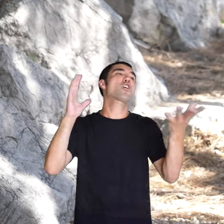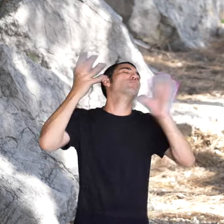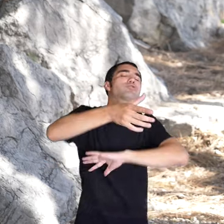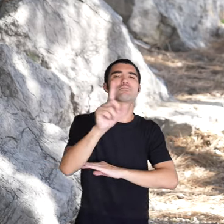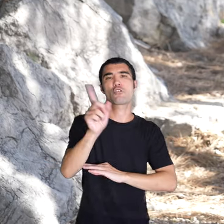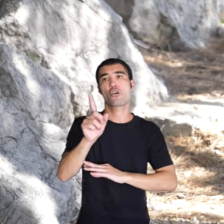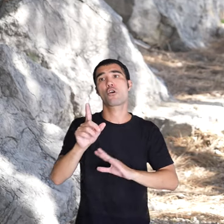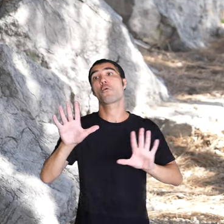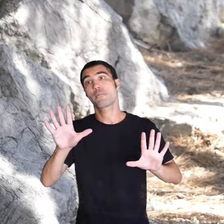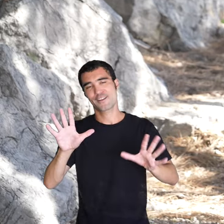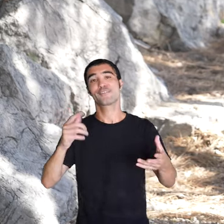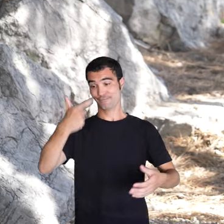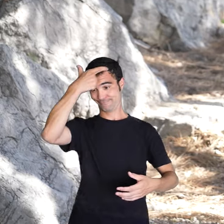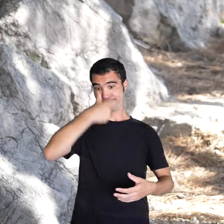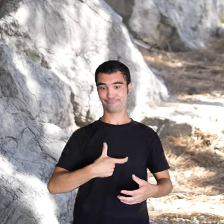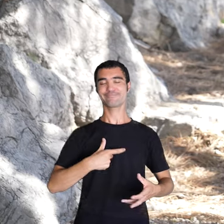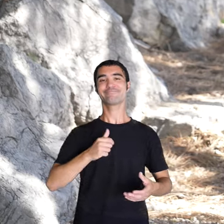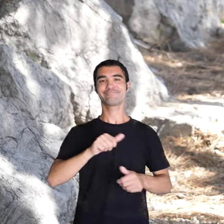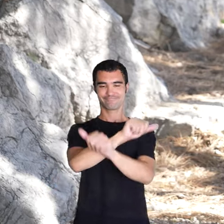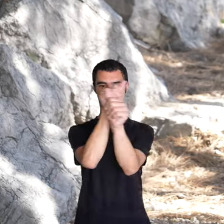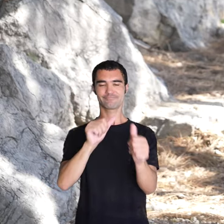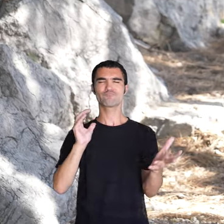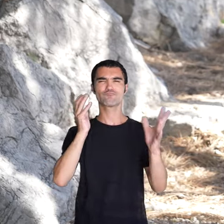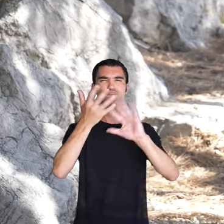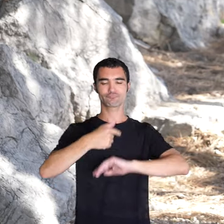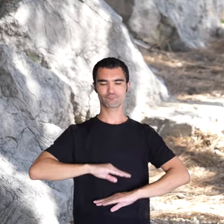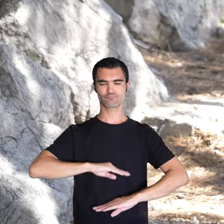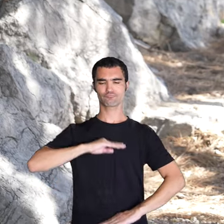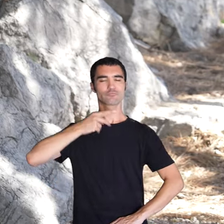que, diguem que he canviat jo de dins, l'experiència,